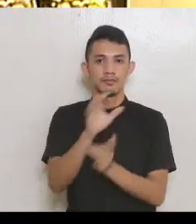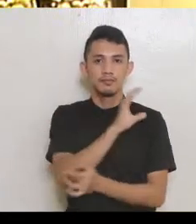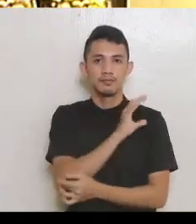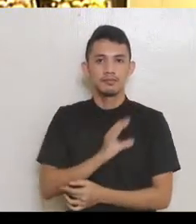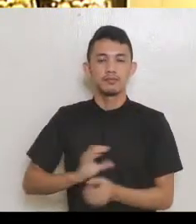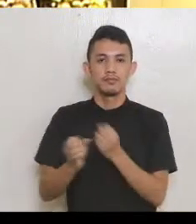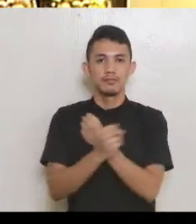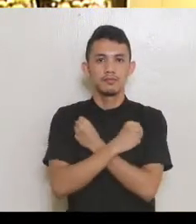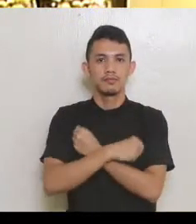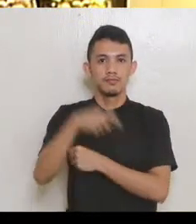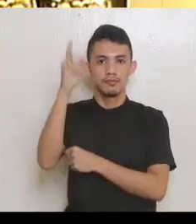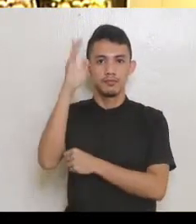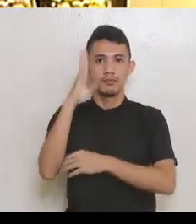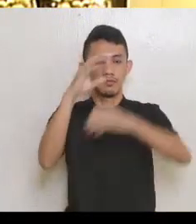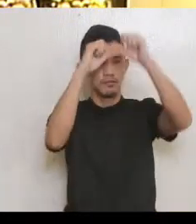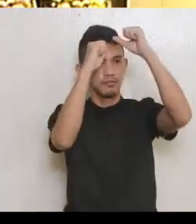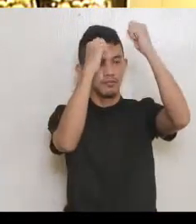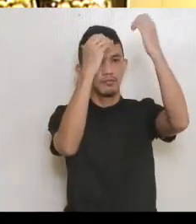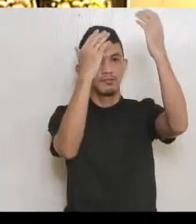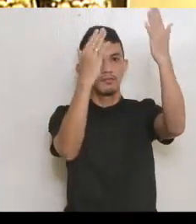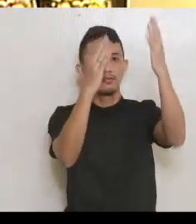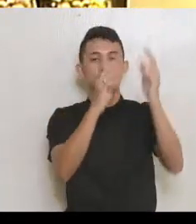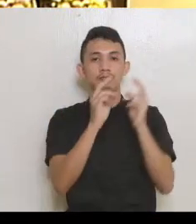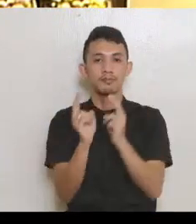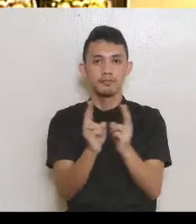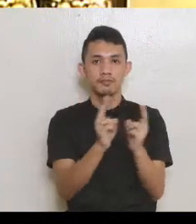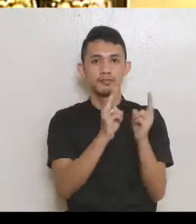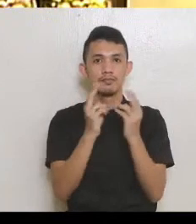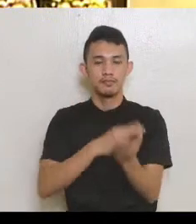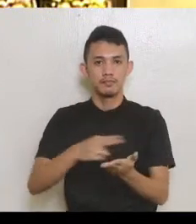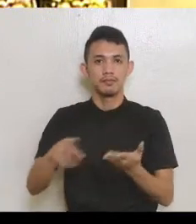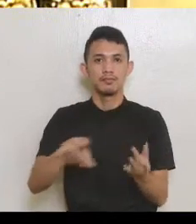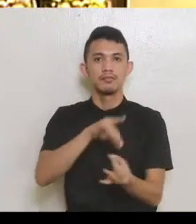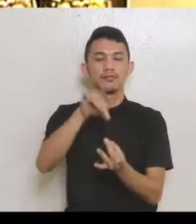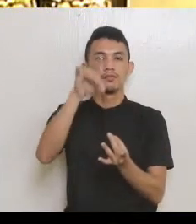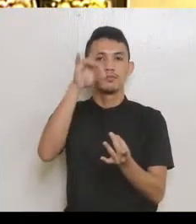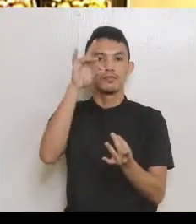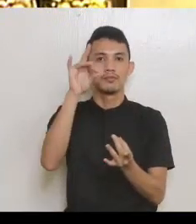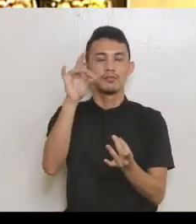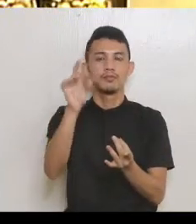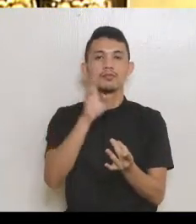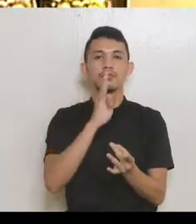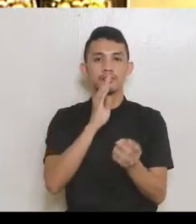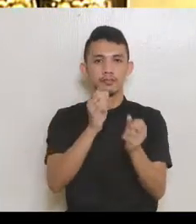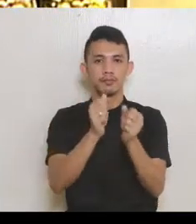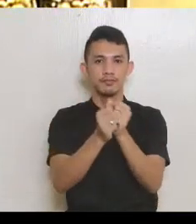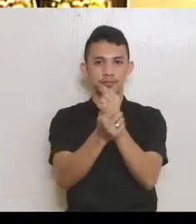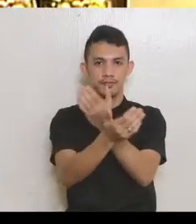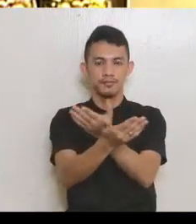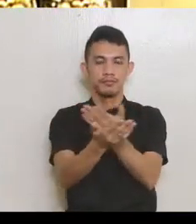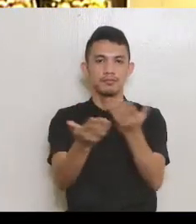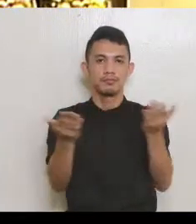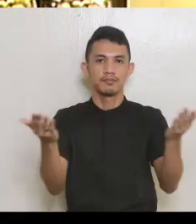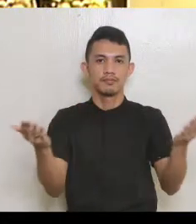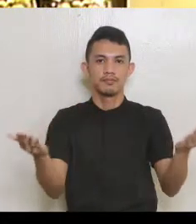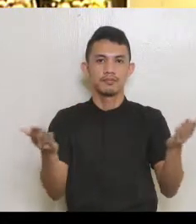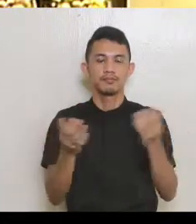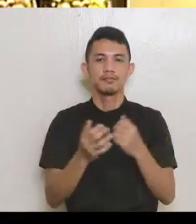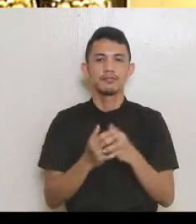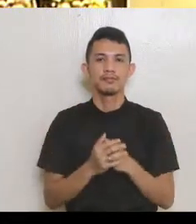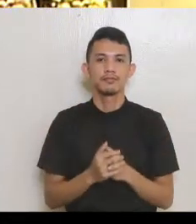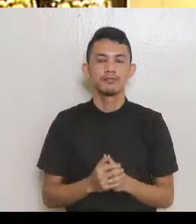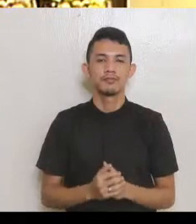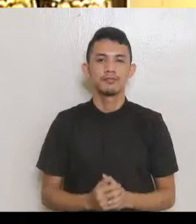gugma sa Dios Amahan diha sa panag-iusa sa Espiritu Santo maanaa kaninyo.